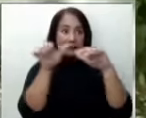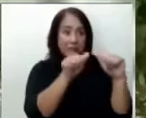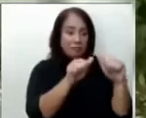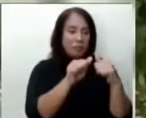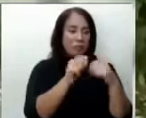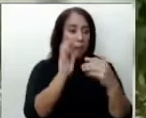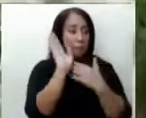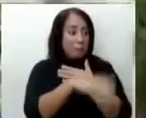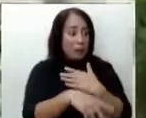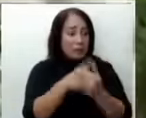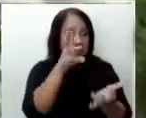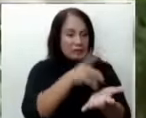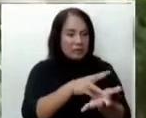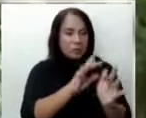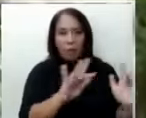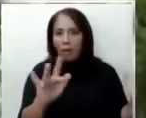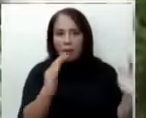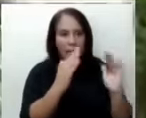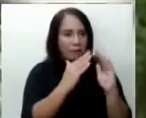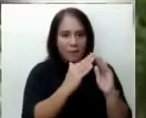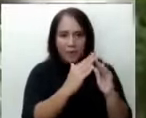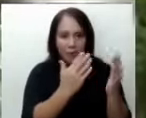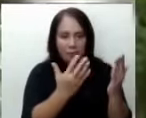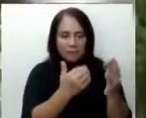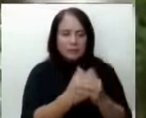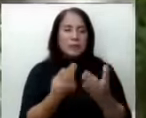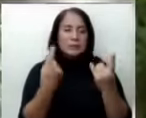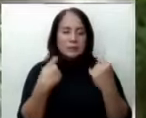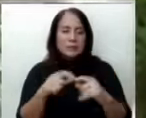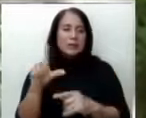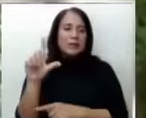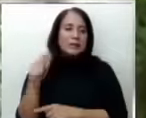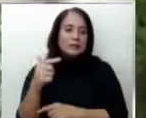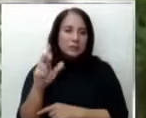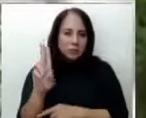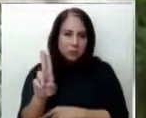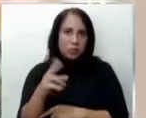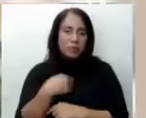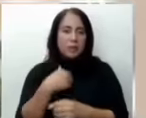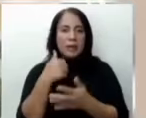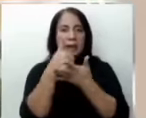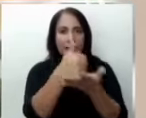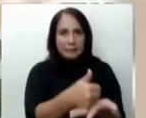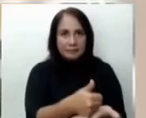bahay na babalikan. Kaya sinisikap daw ng lokal na pamahalaan na matulungan sila.